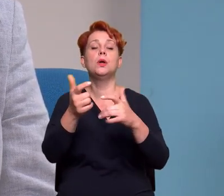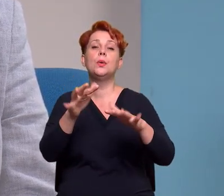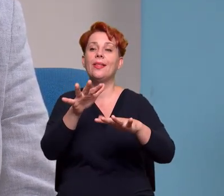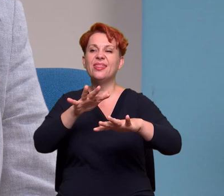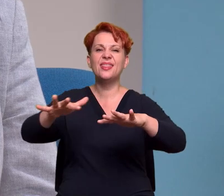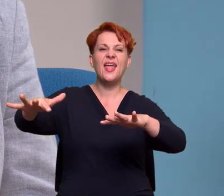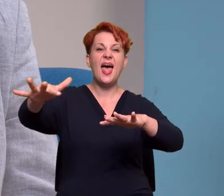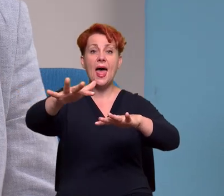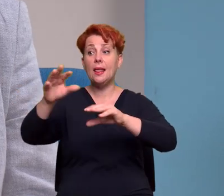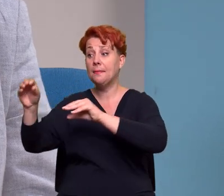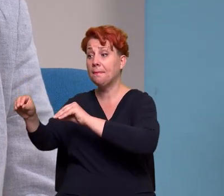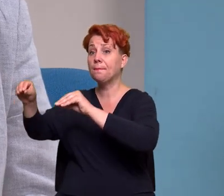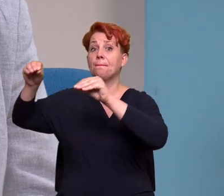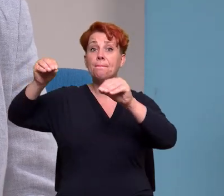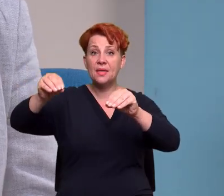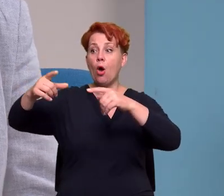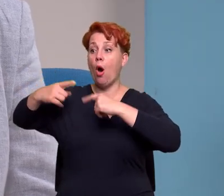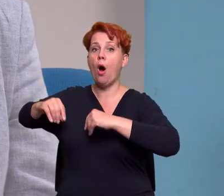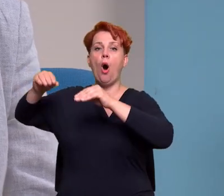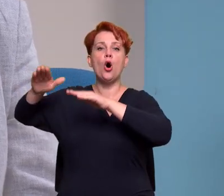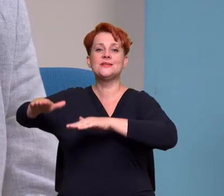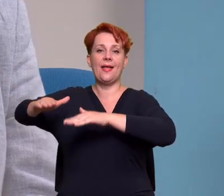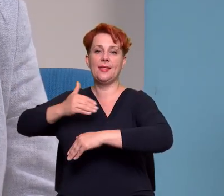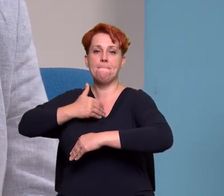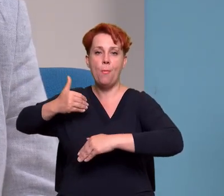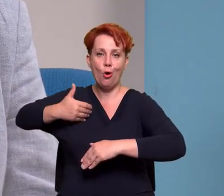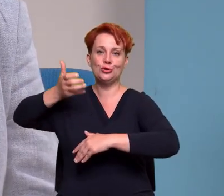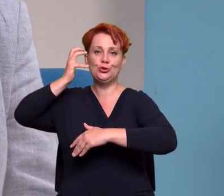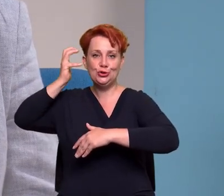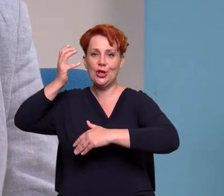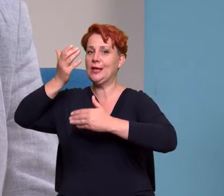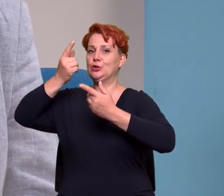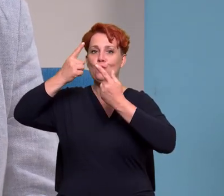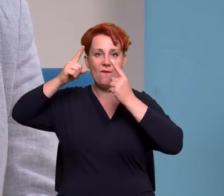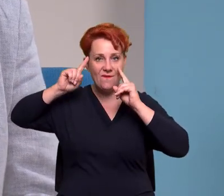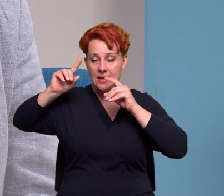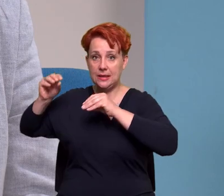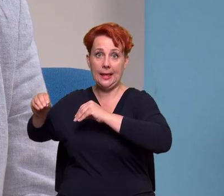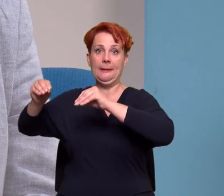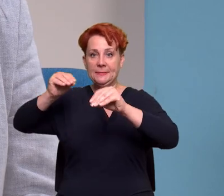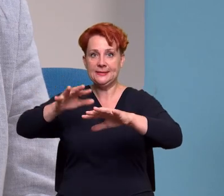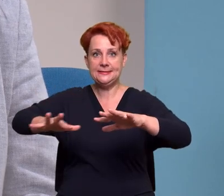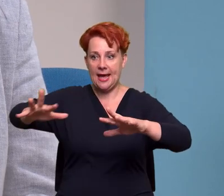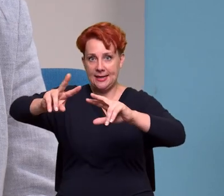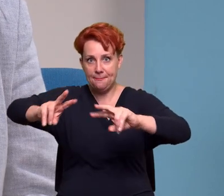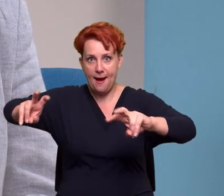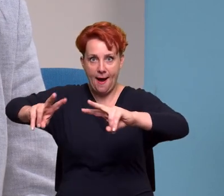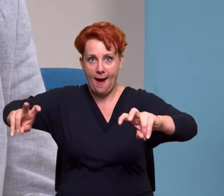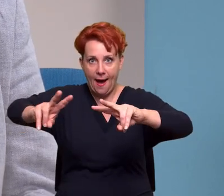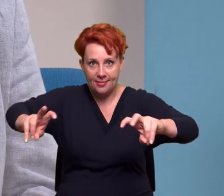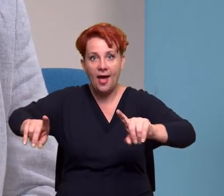terenami, na które przybyli osadnicy polscy, czescy, słowaccy. Zajmuje